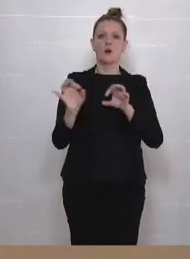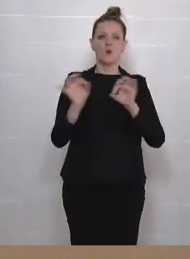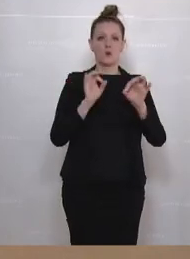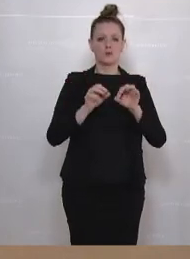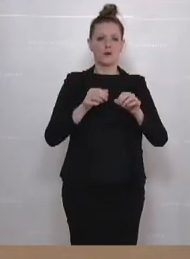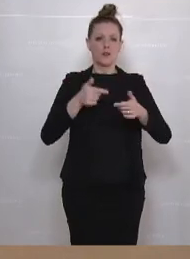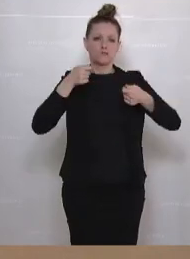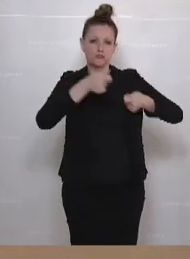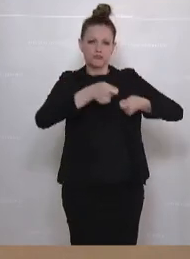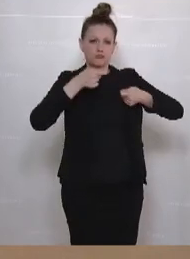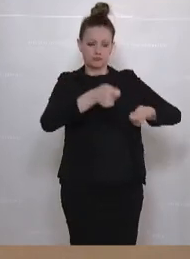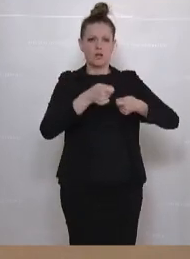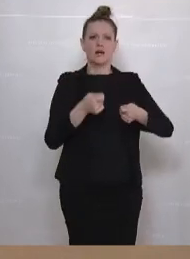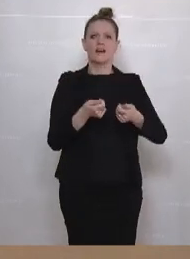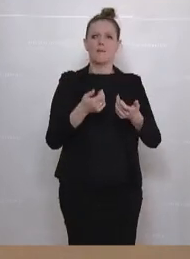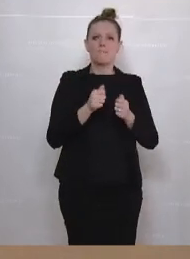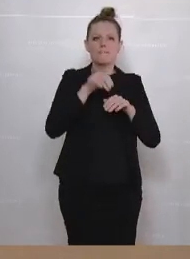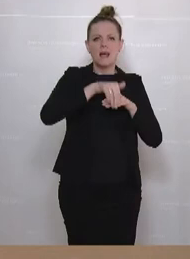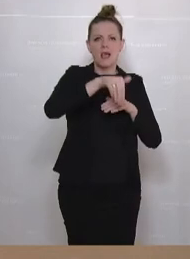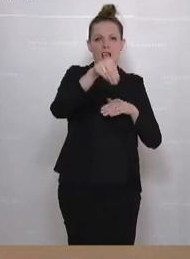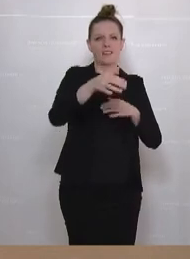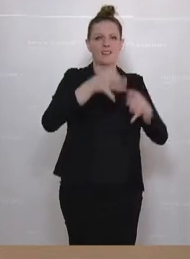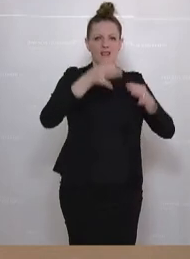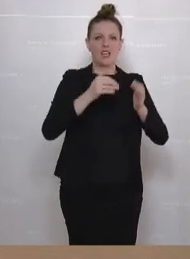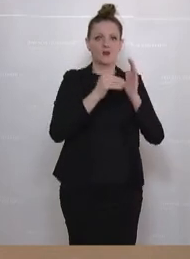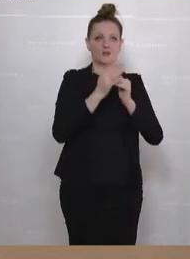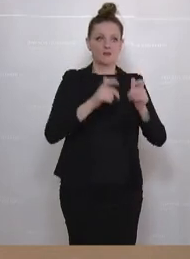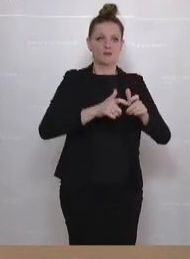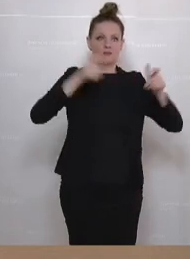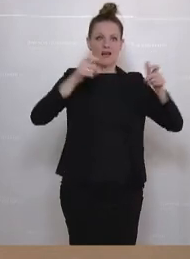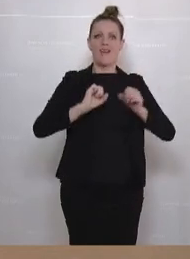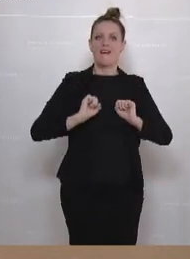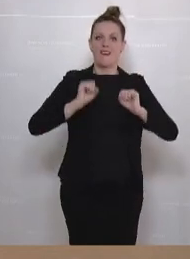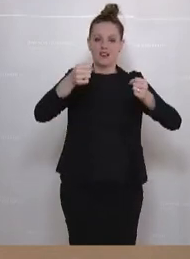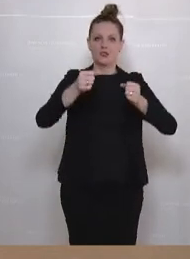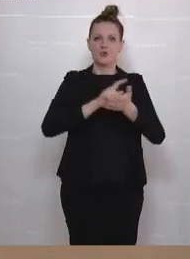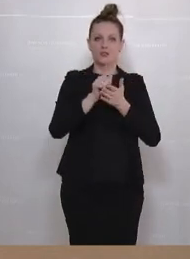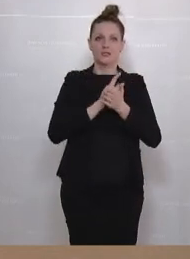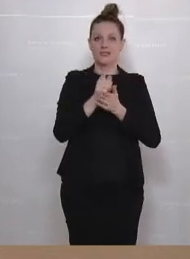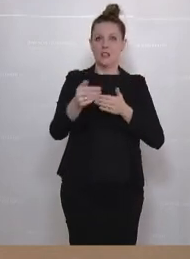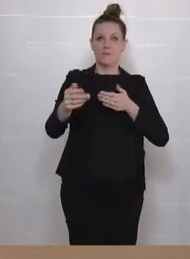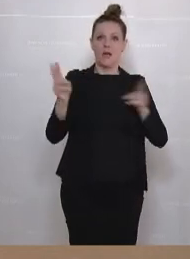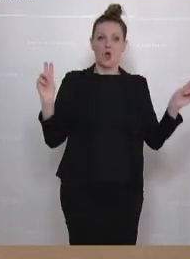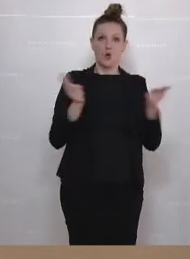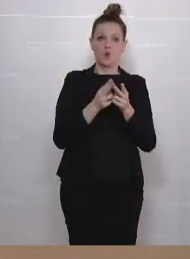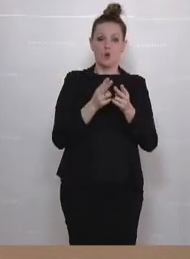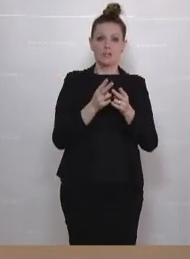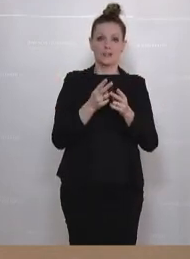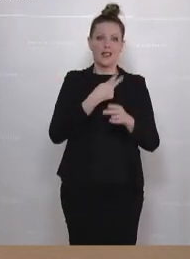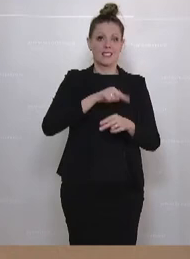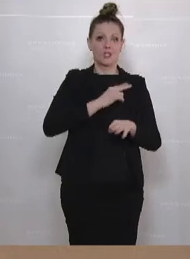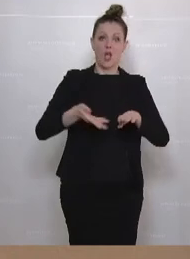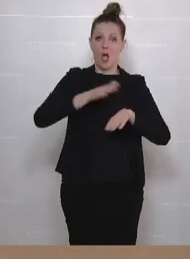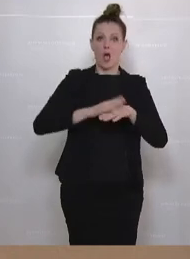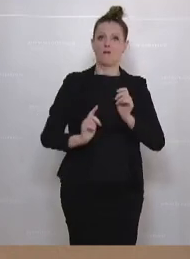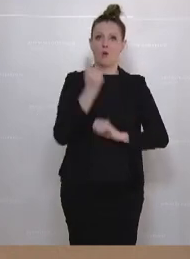moderne Trägersysteme, die die Reaktionsgeschwindigkeit oder Reaktionszeit noch einmal verkürzen, damit die Risiken noch einmal erhöhen. Wir